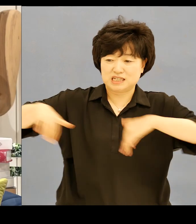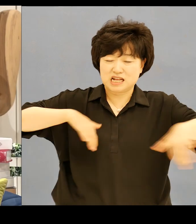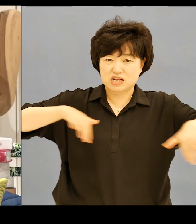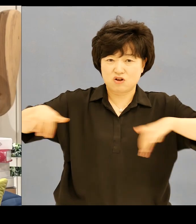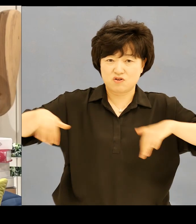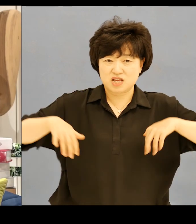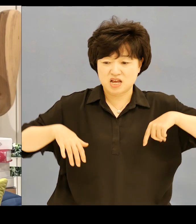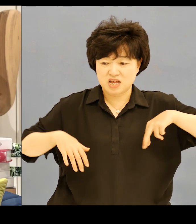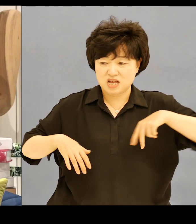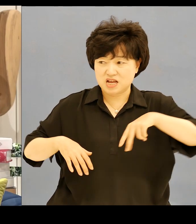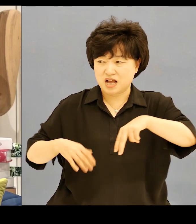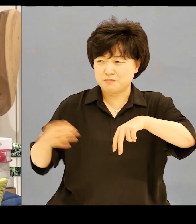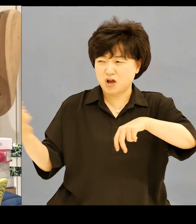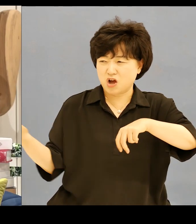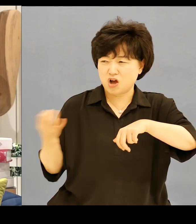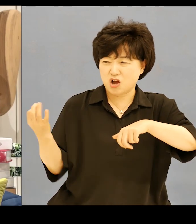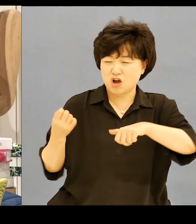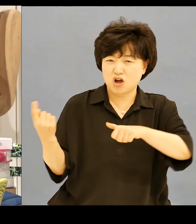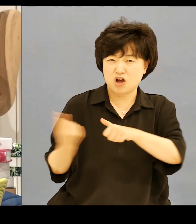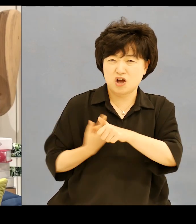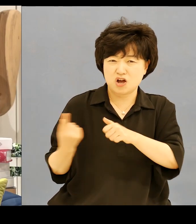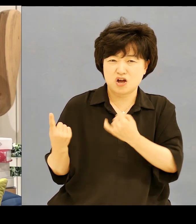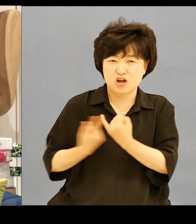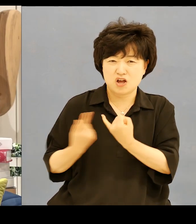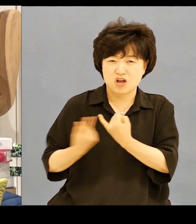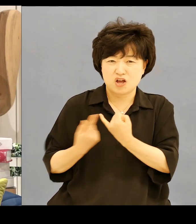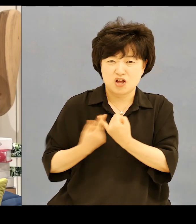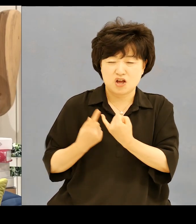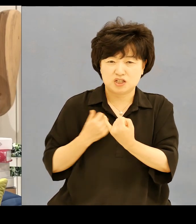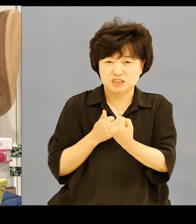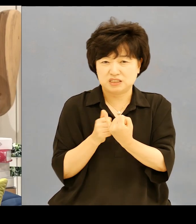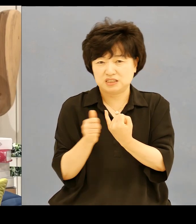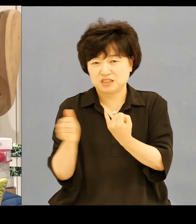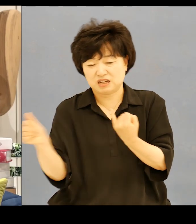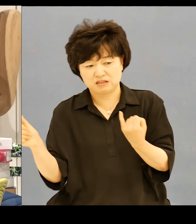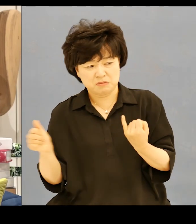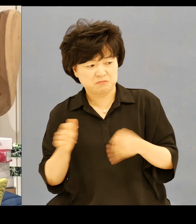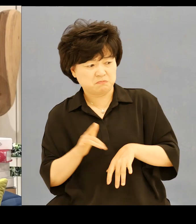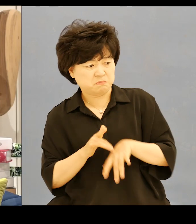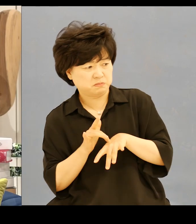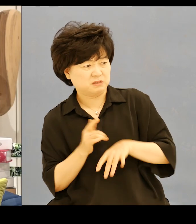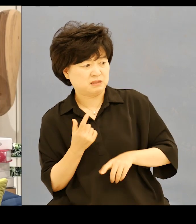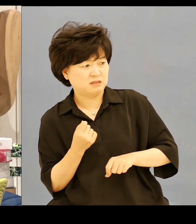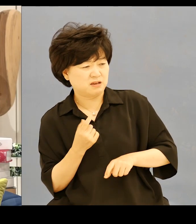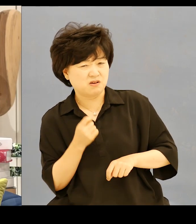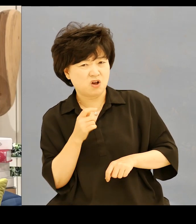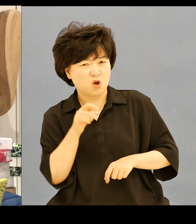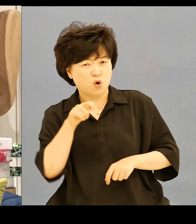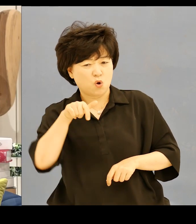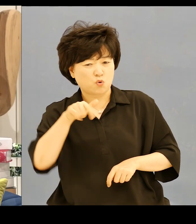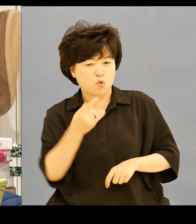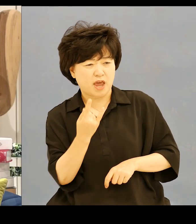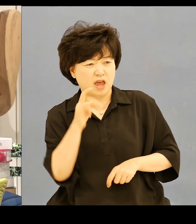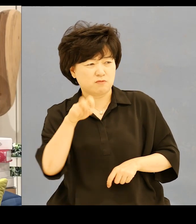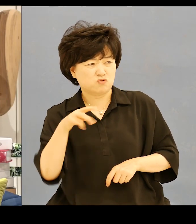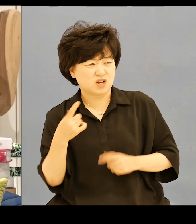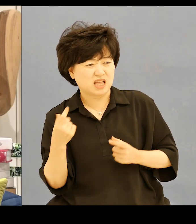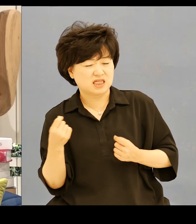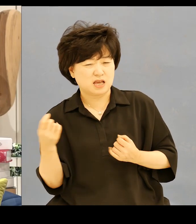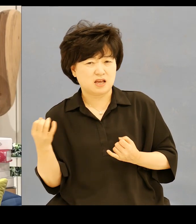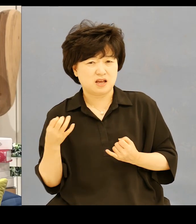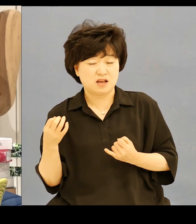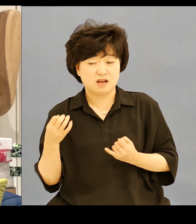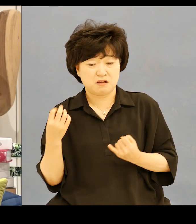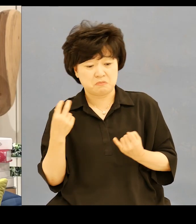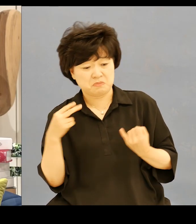저를 다른 눈으로 바라보시고 어떤 분은 뭐 지나가다 저를 스쳐도 괴물처럼 쳐다보시는 분도 계시고요.